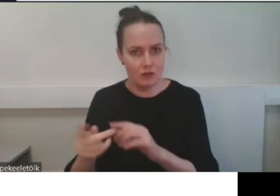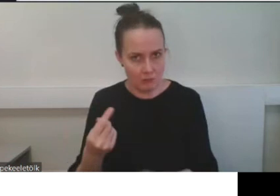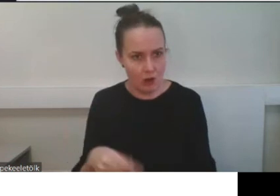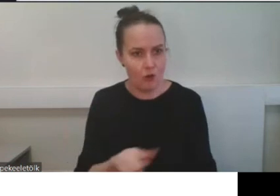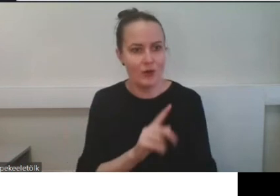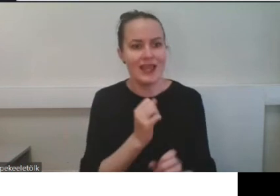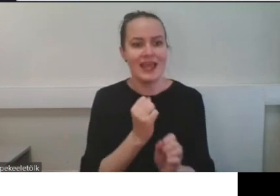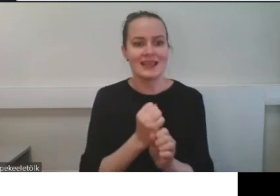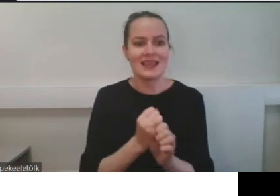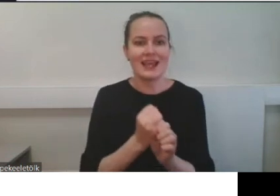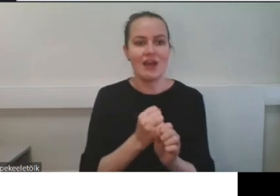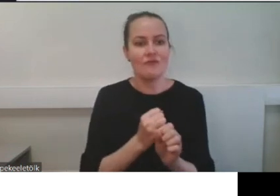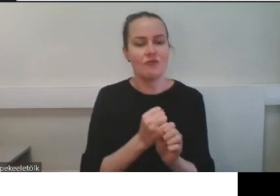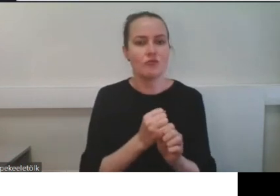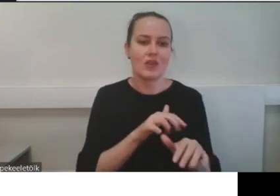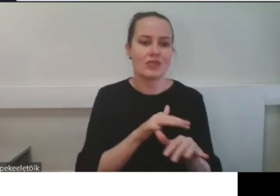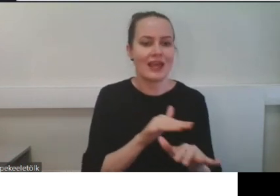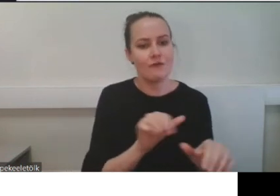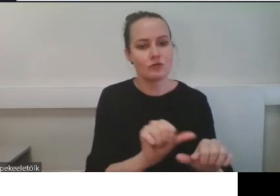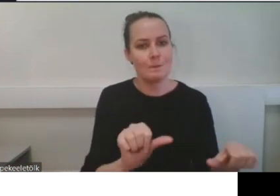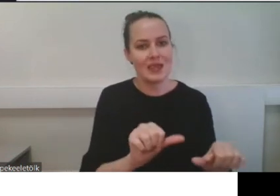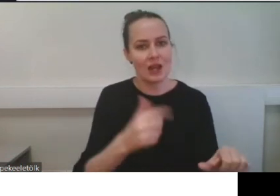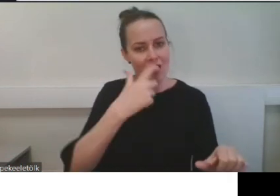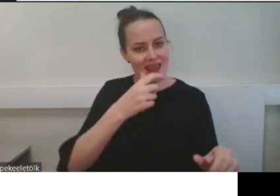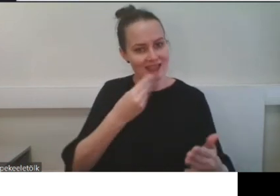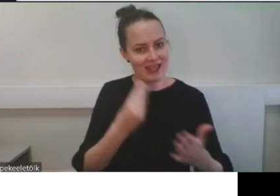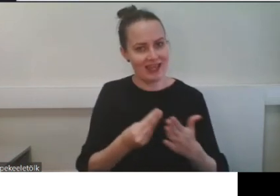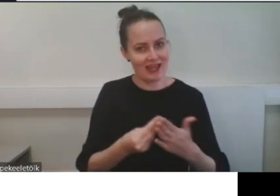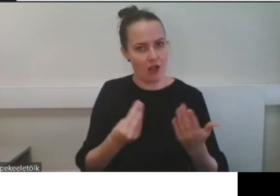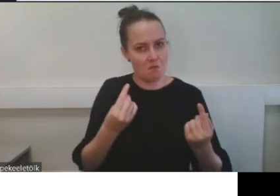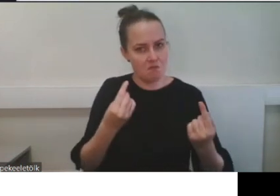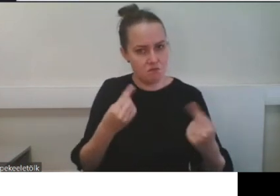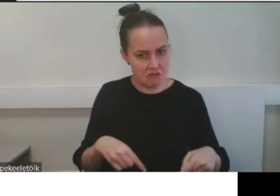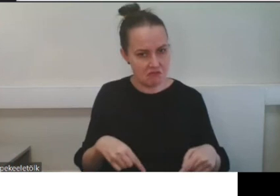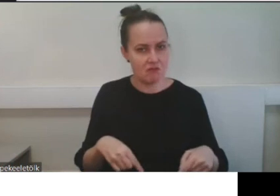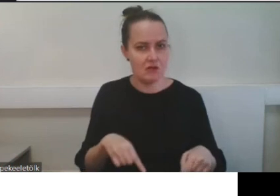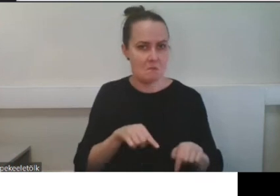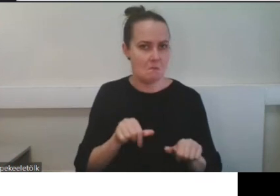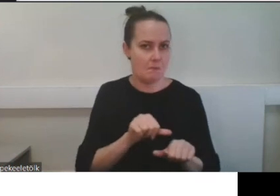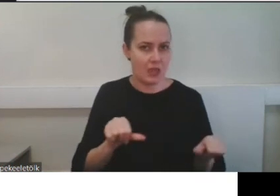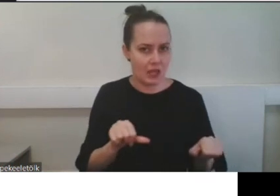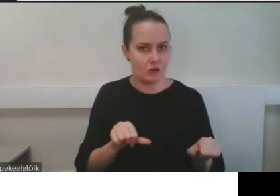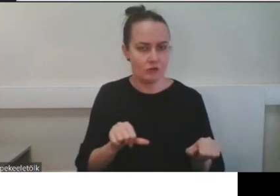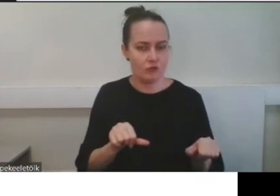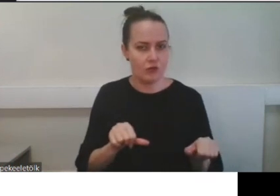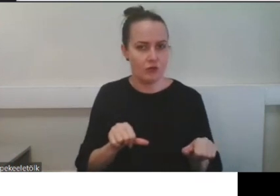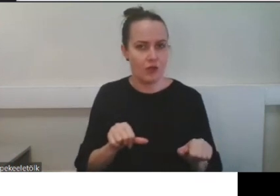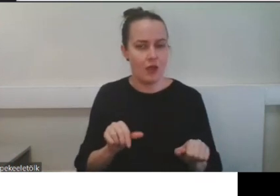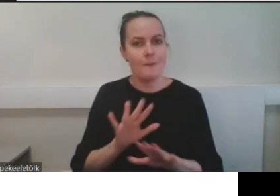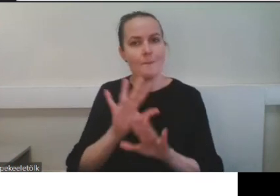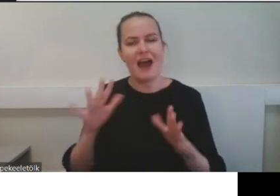võrgustikku ja perekonda. Ja siin on siis need numbrid ka suuremad, ehk mõõduka riskiga